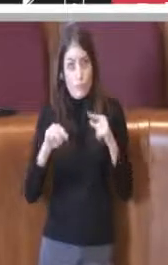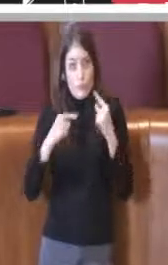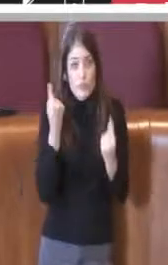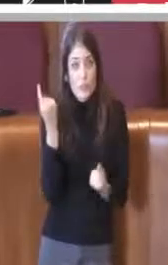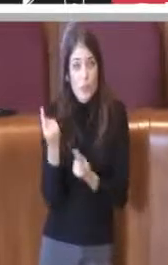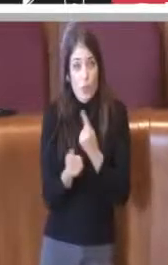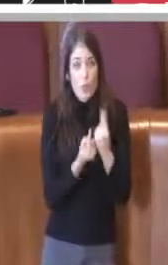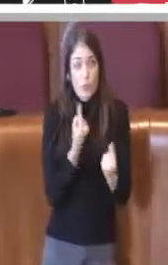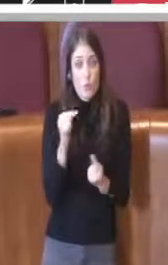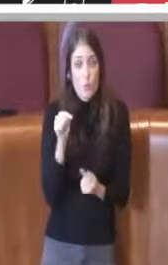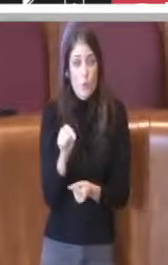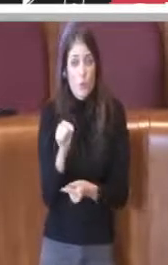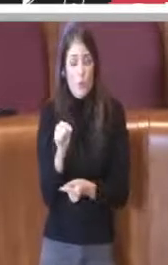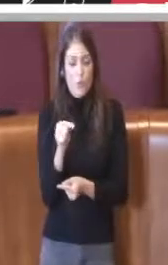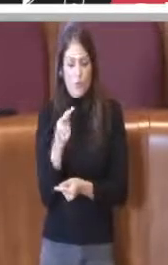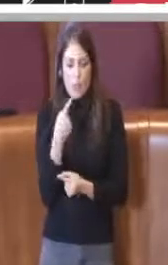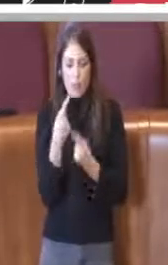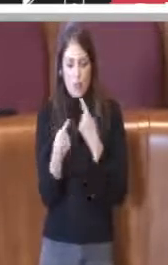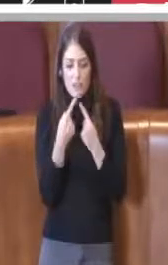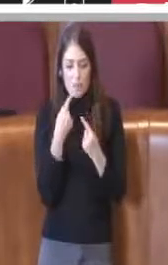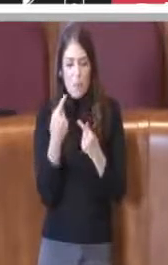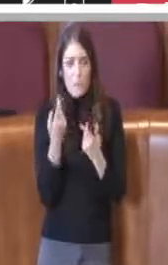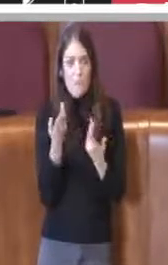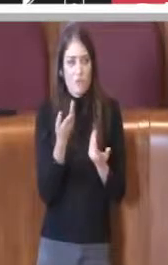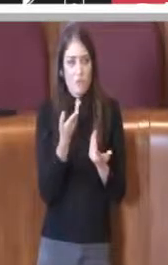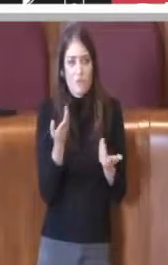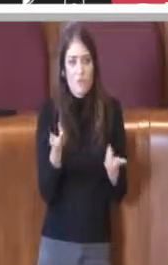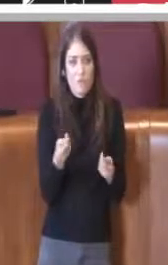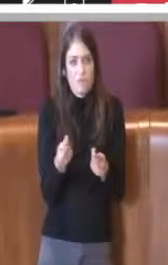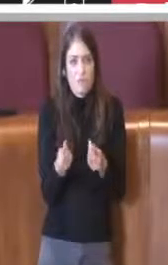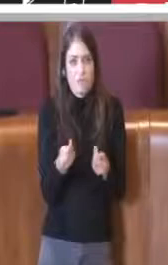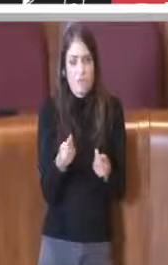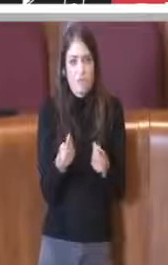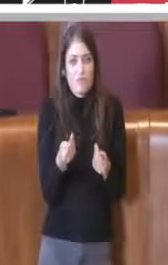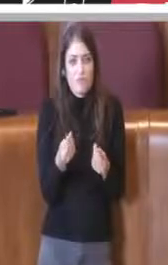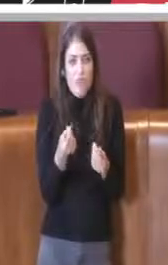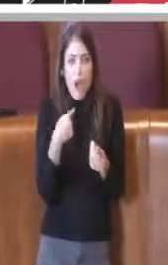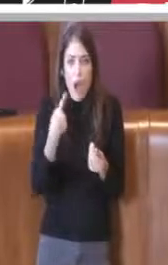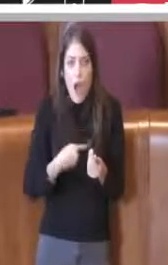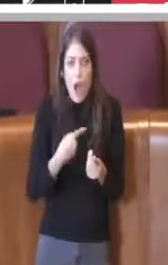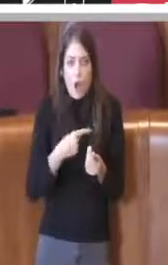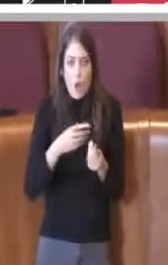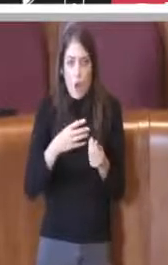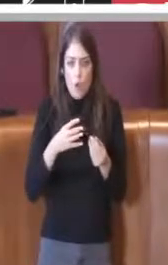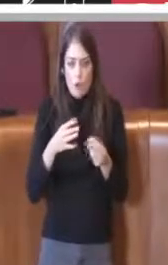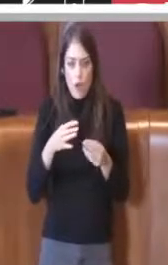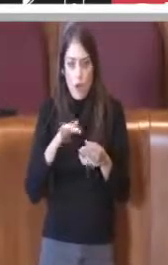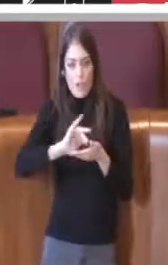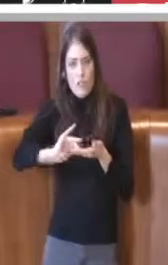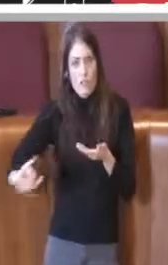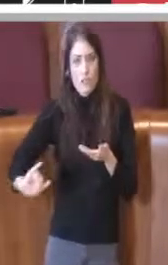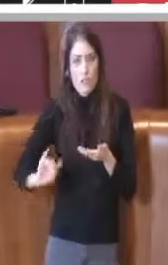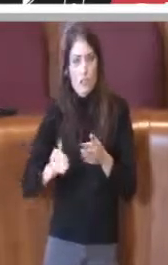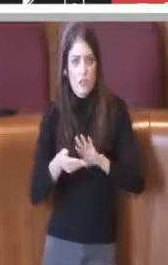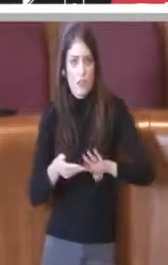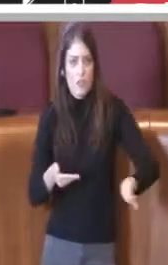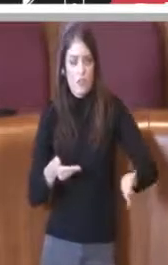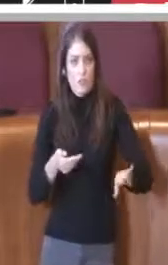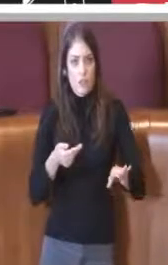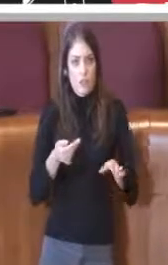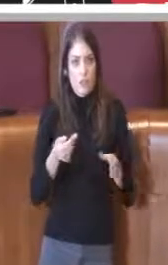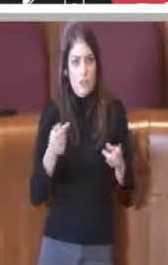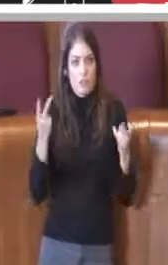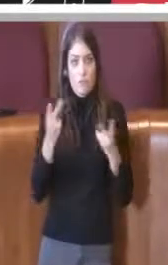portano avanti discorsi ancora ghettizzanti che sono previsti in